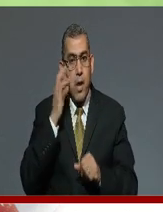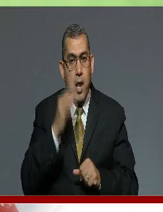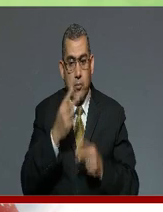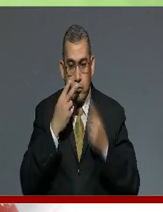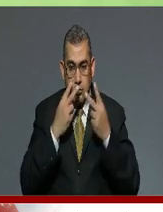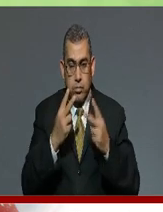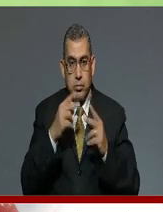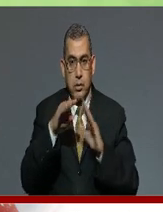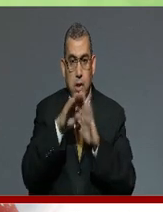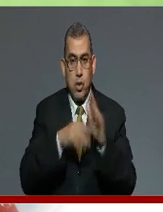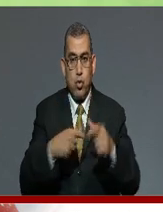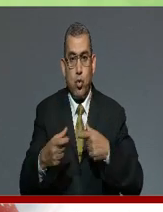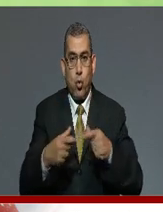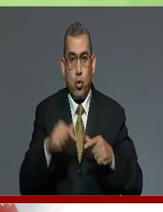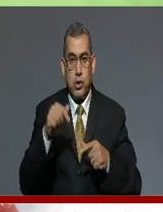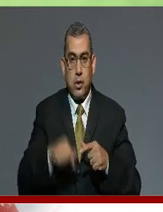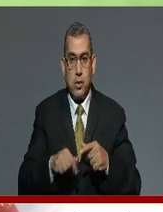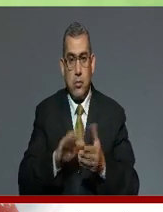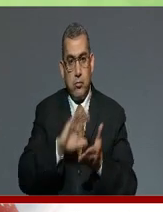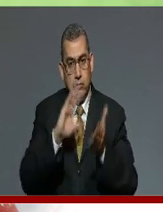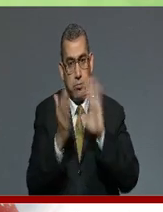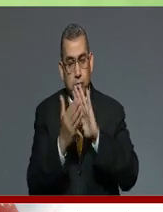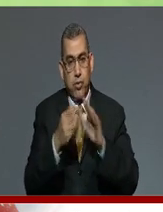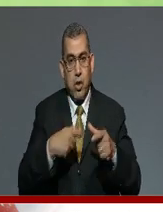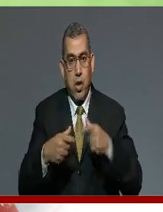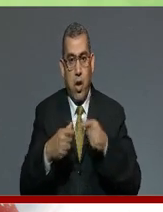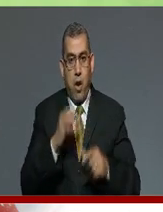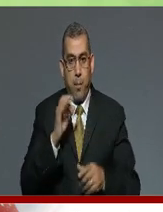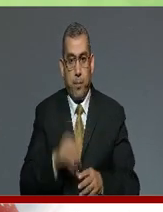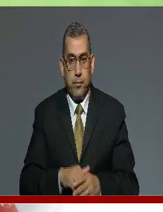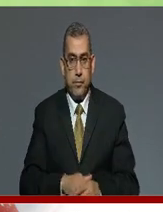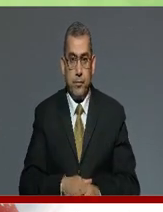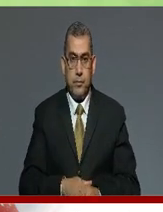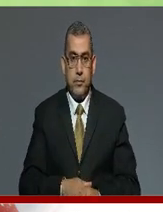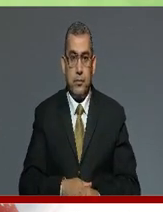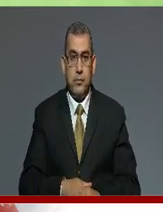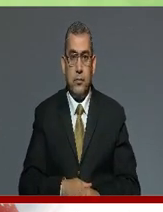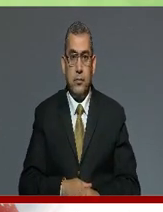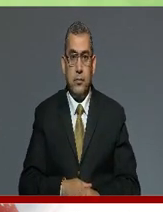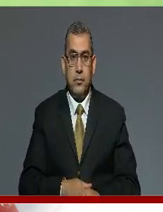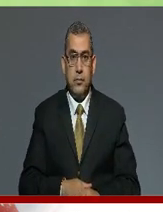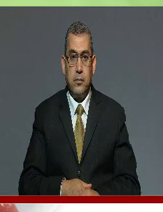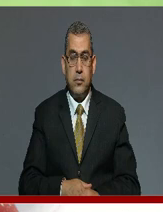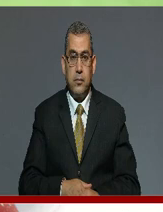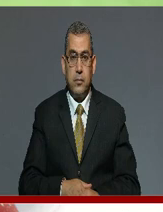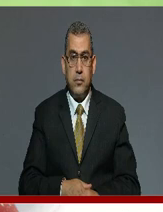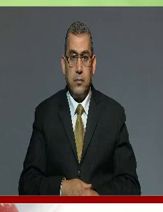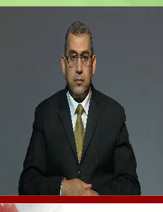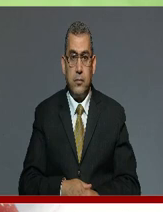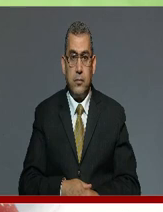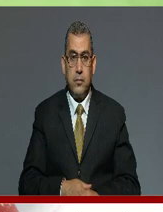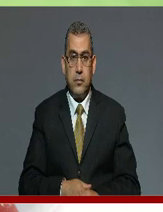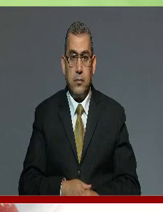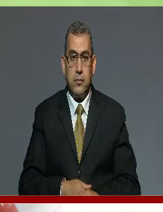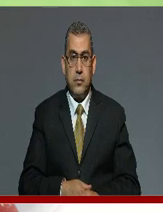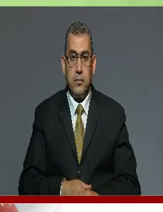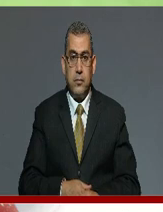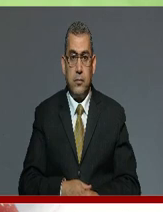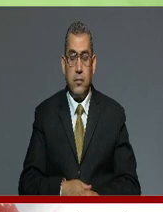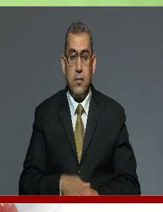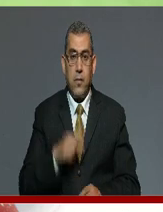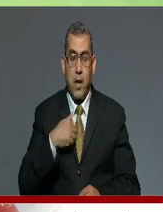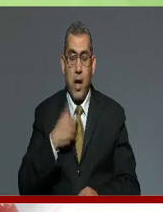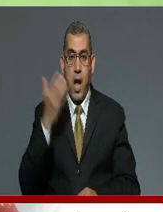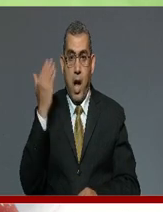التكنولوجيا والتحول الرقمي من الواضح انني كنت